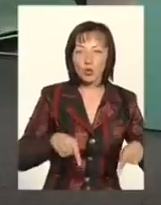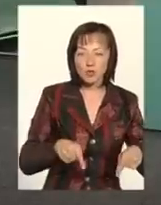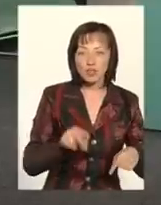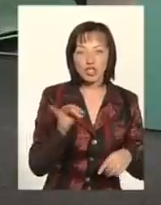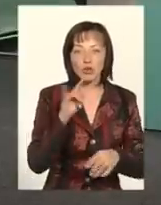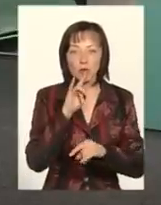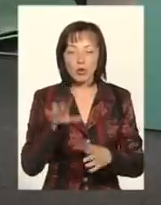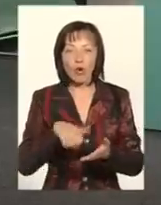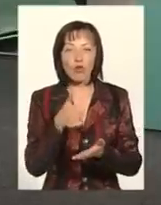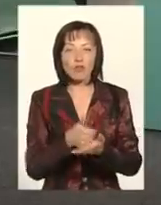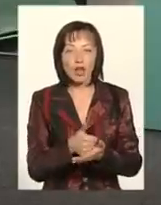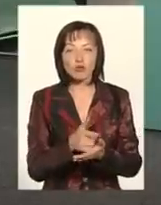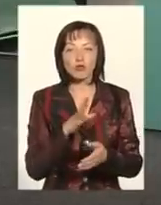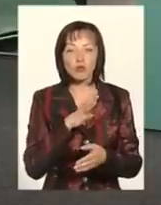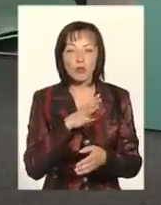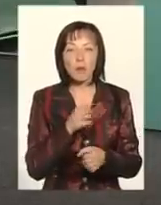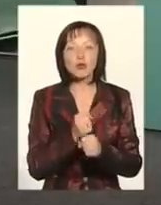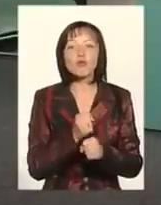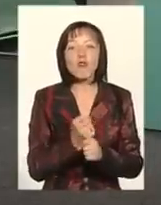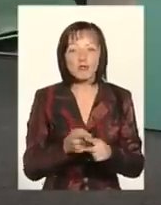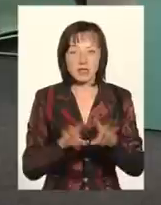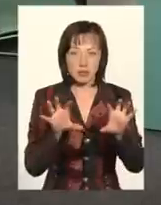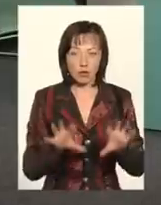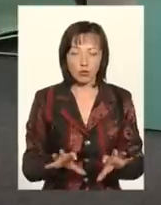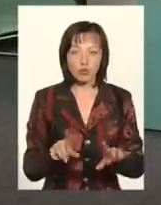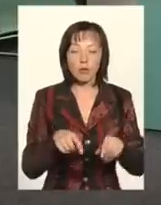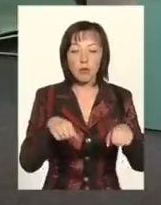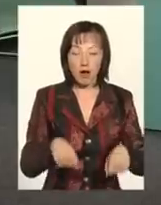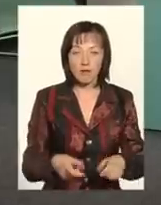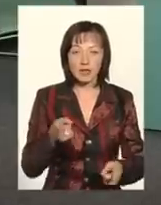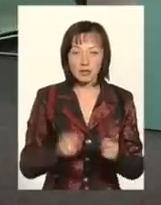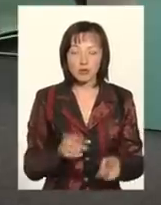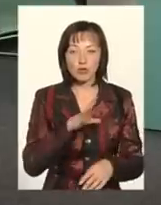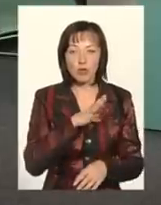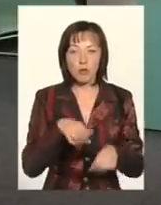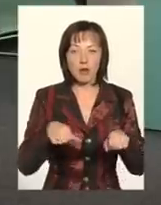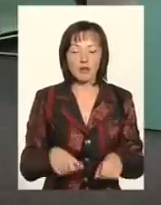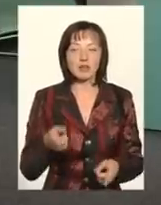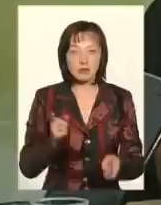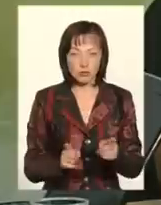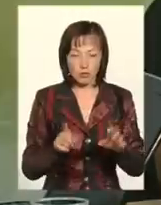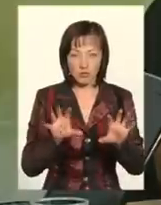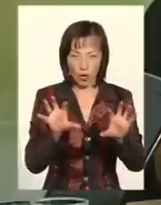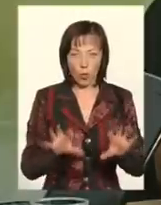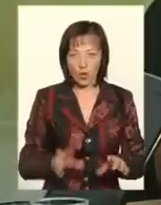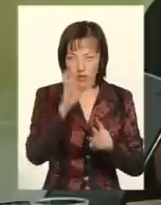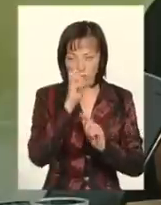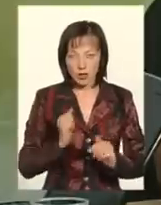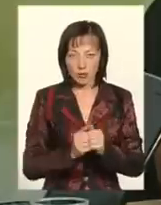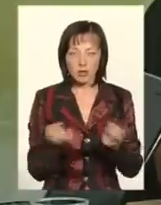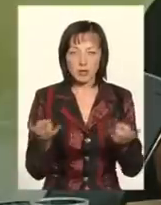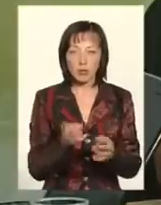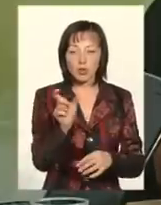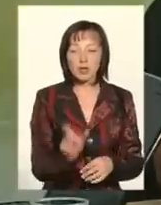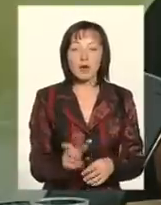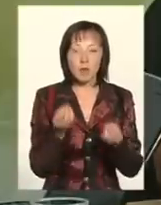прийматися Головне щоб діяла норма закону для того потрібно щоб право да дійсності було правом і щоб ми жили в дійсності В правовій державі потрібно щоб проста